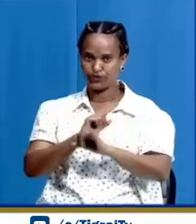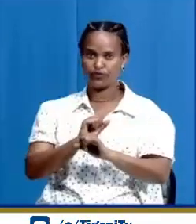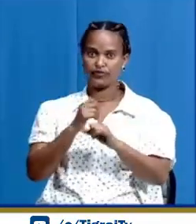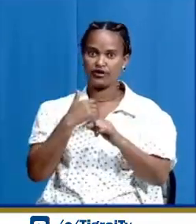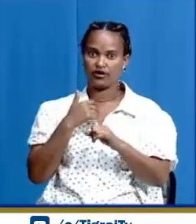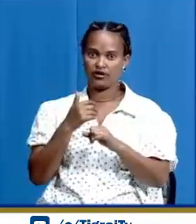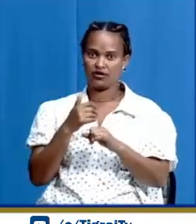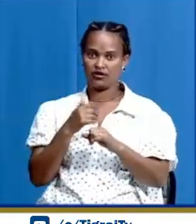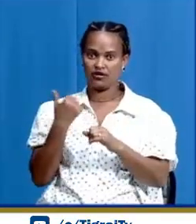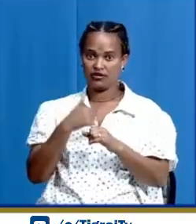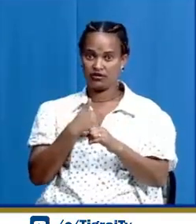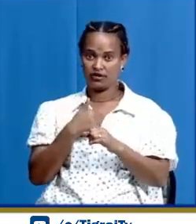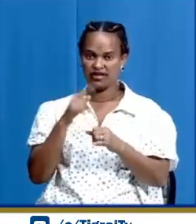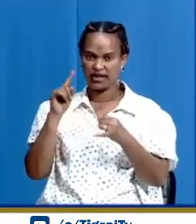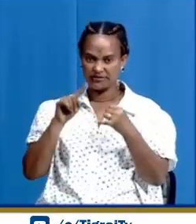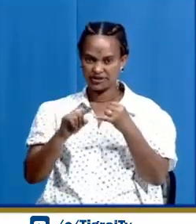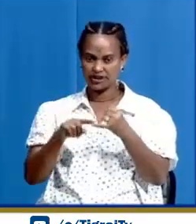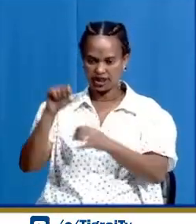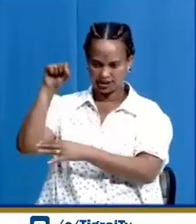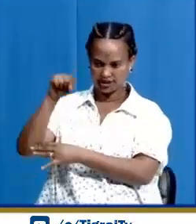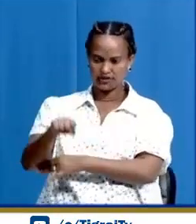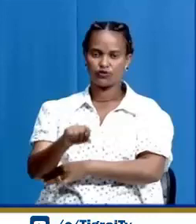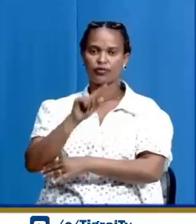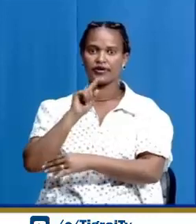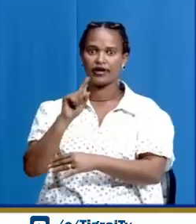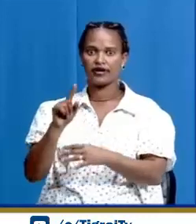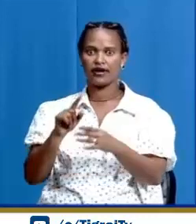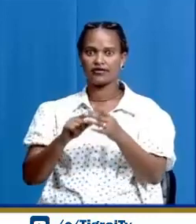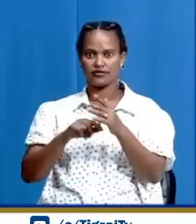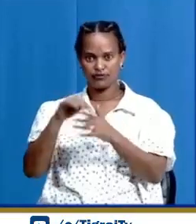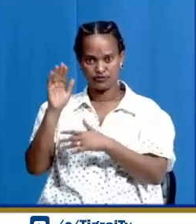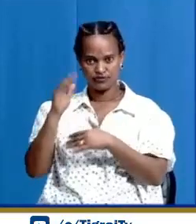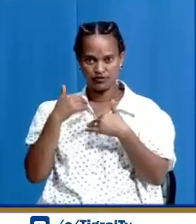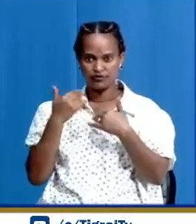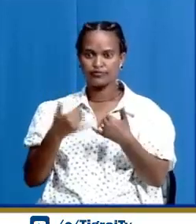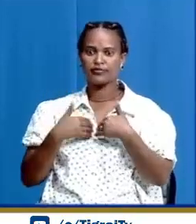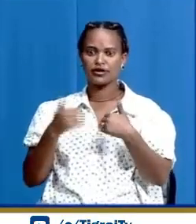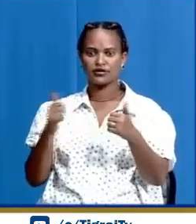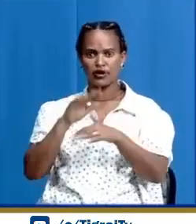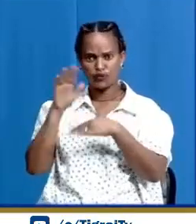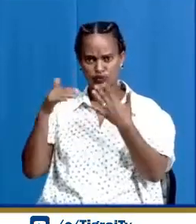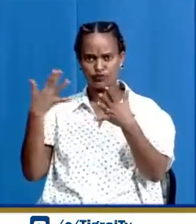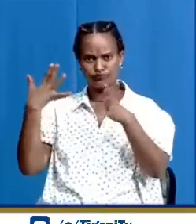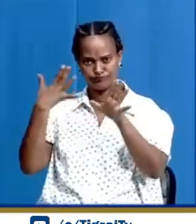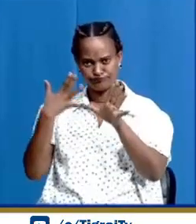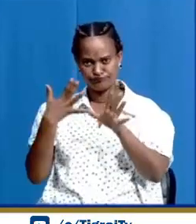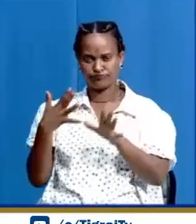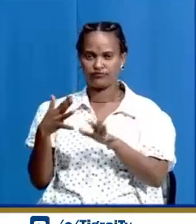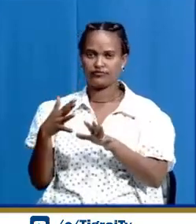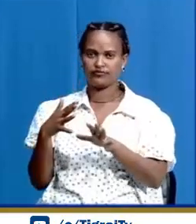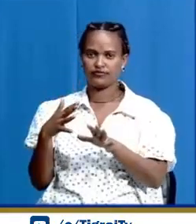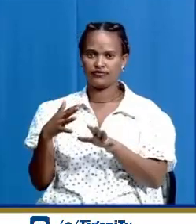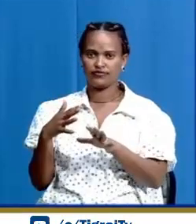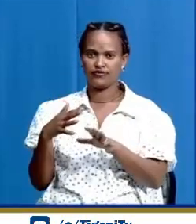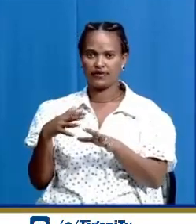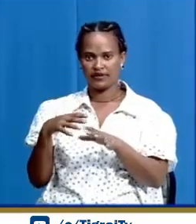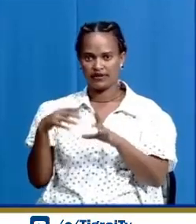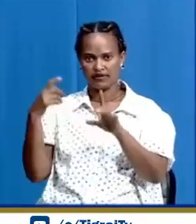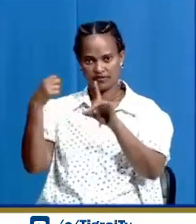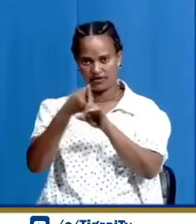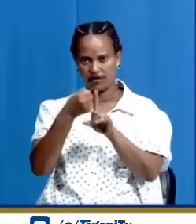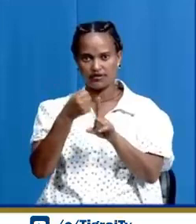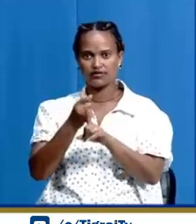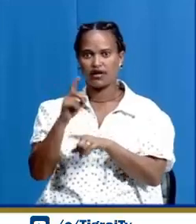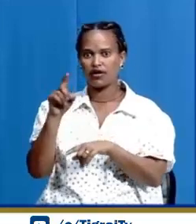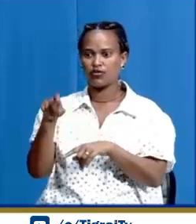ኮን ይመፅ እኒ ንሕና ለን ናይ መጨረሻ ንስዕሮም ኢና ኢና ስለ ንወፅ ኣለና። ኣብዚ መንእሰይ ኩሉ ተራወርዩ ህዝቢ ትግራይ መንእሰይ ተራወርዩ ለበረኻ ክወፅ እኒ